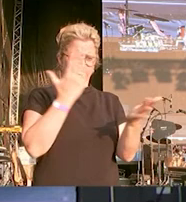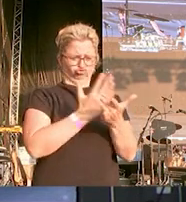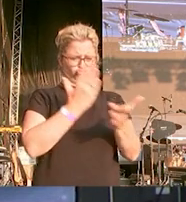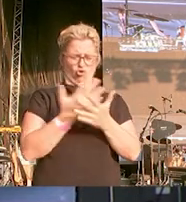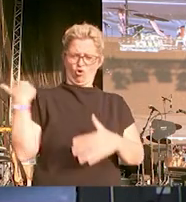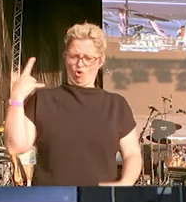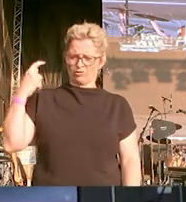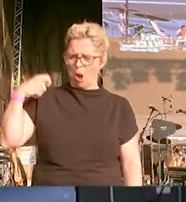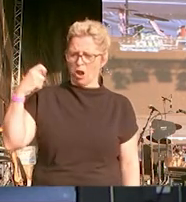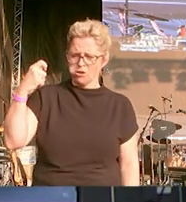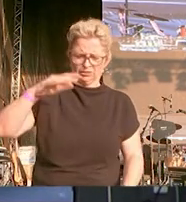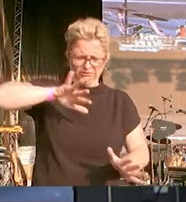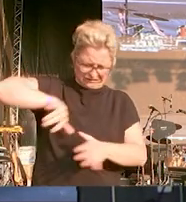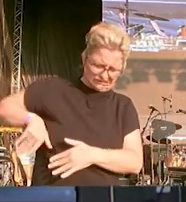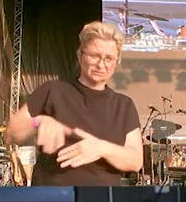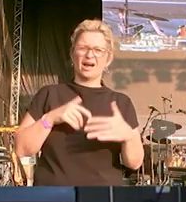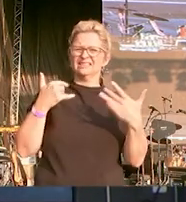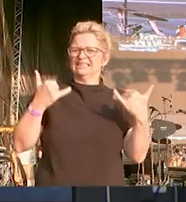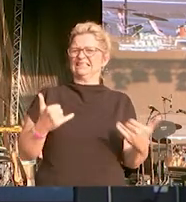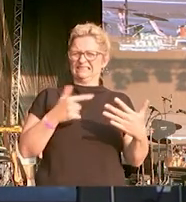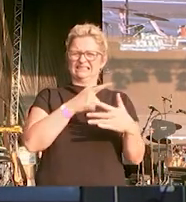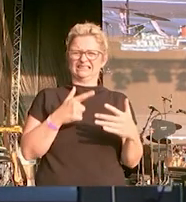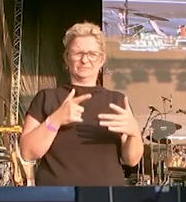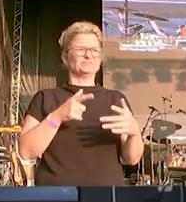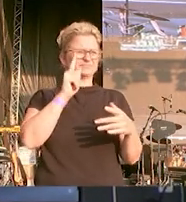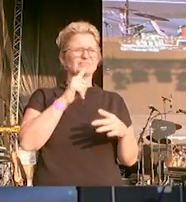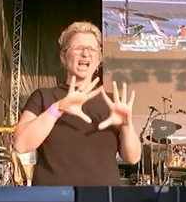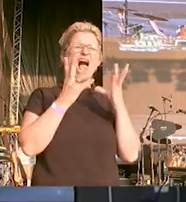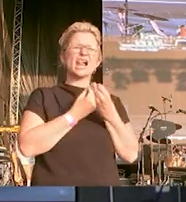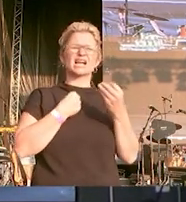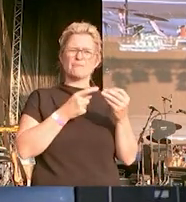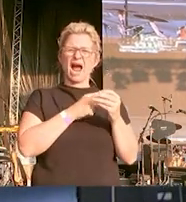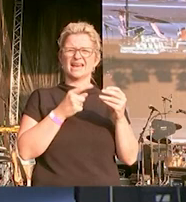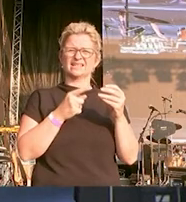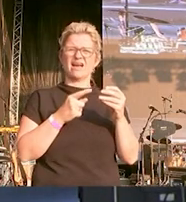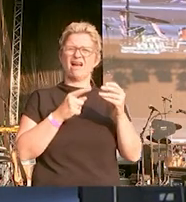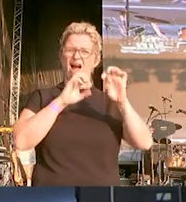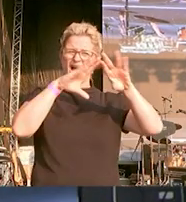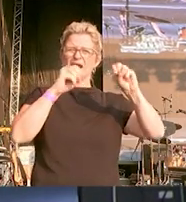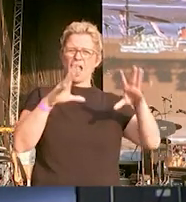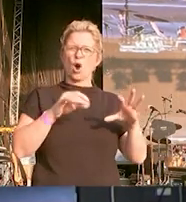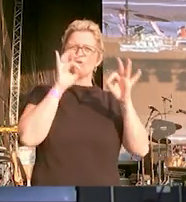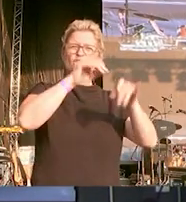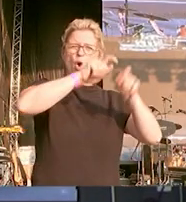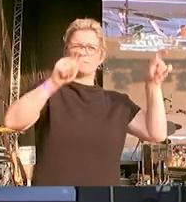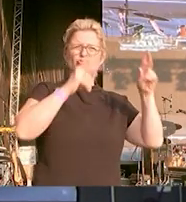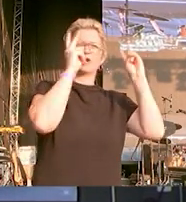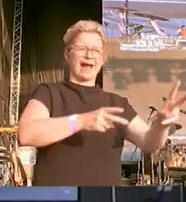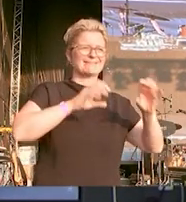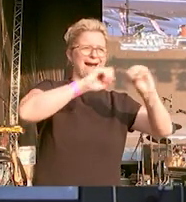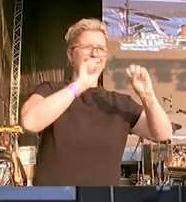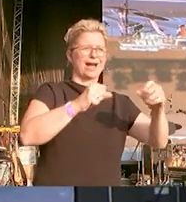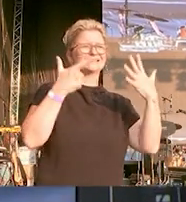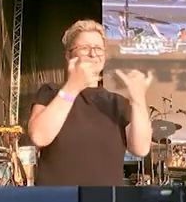hier, 70 Jahre nach Verabschiedung der Allgemeinen Erklärung der Menschenrechte, auch für